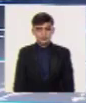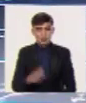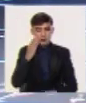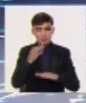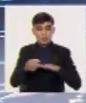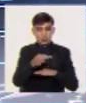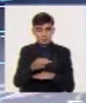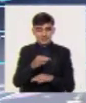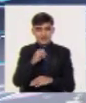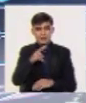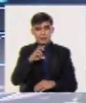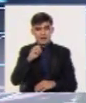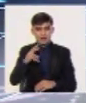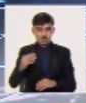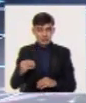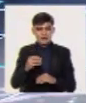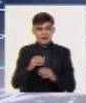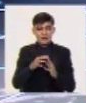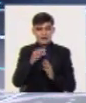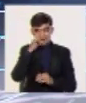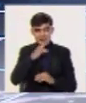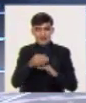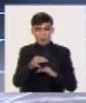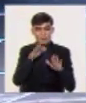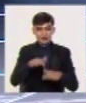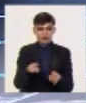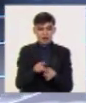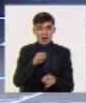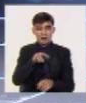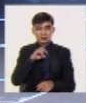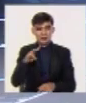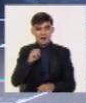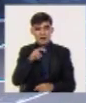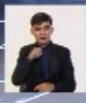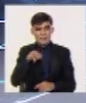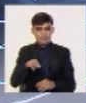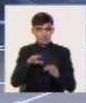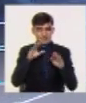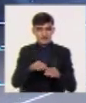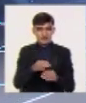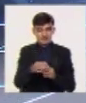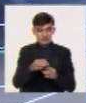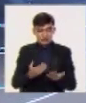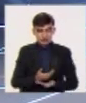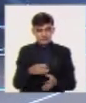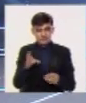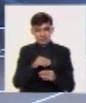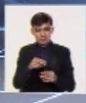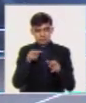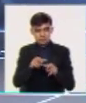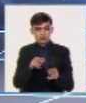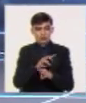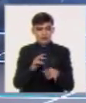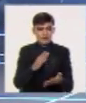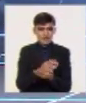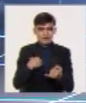Алматы облысы Еңбекші Қазақ ауданына қарасты алтын адам саяжайы тұрғындарының шағымы еш жерде қаралмайды екен. Жер учаскелерін сатып